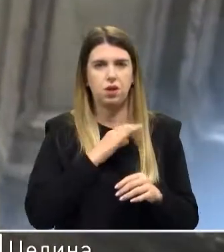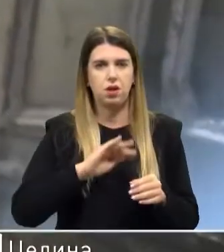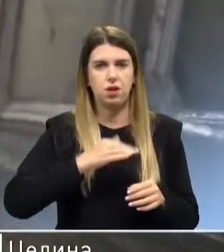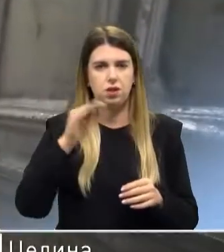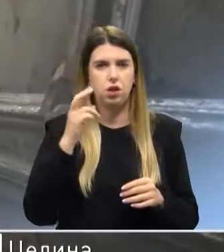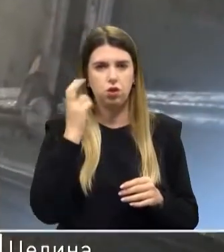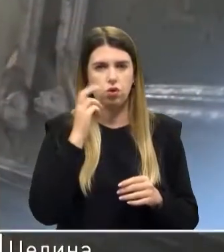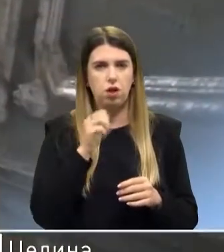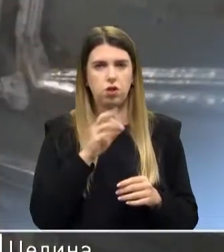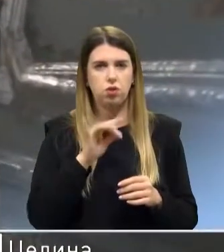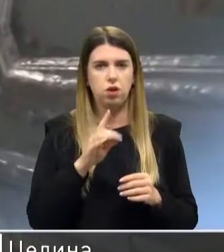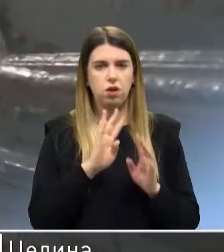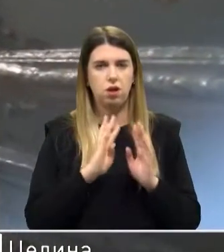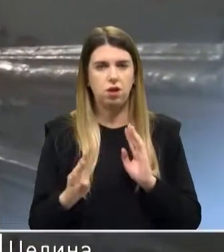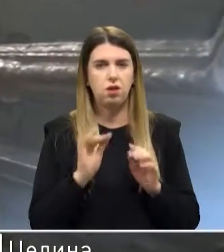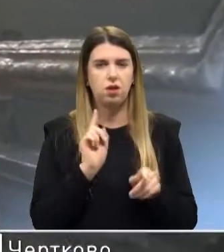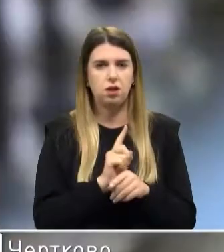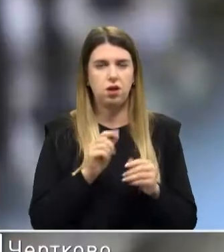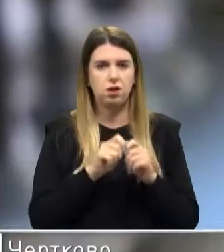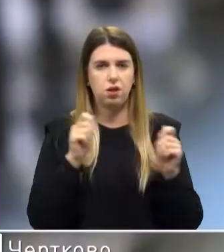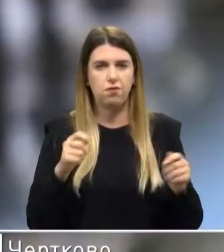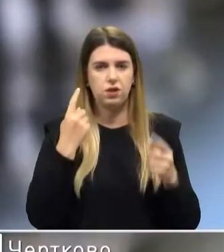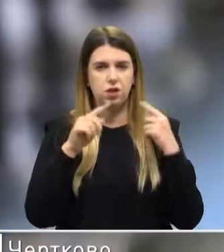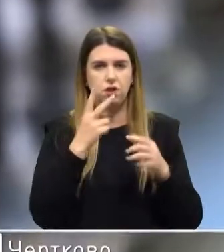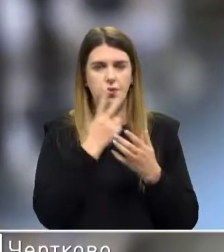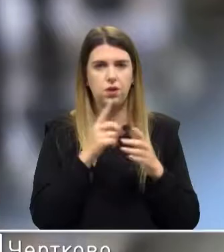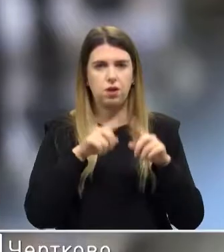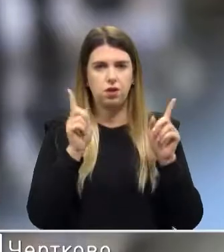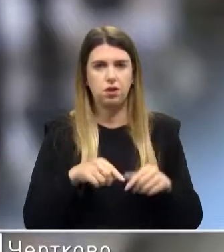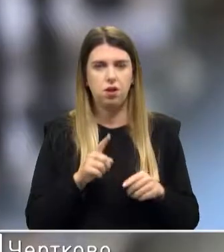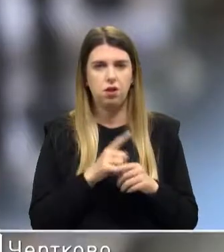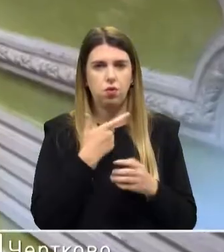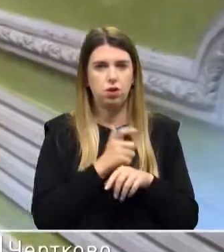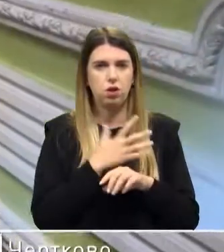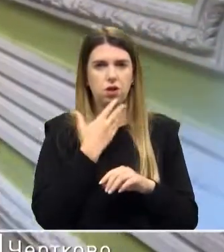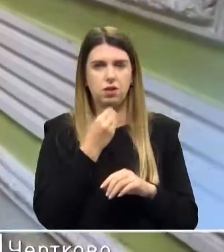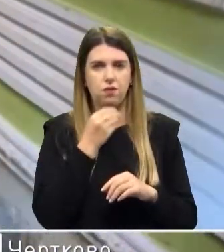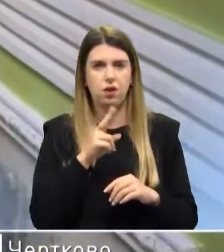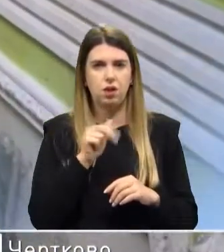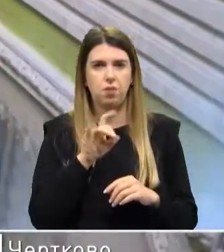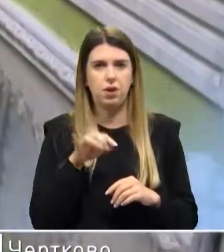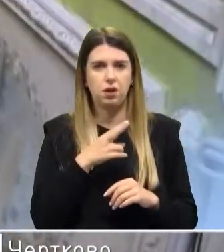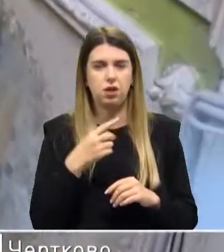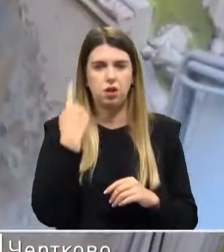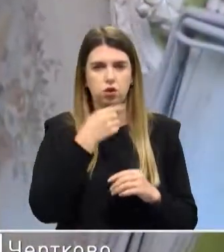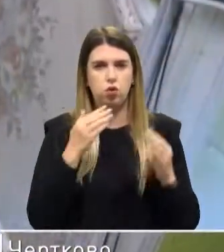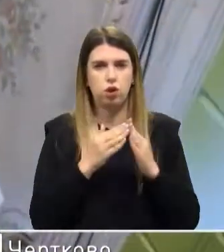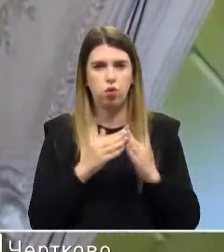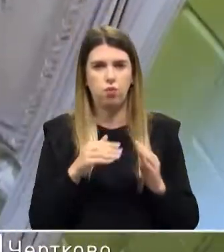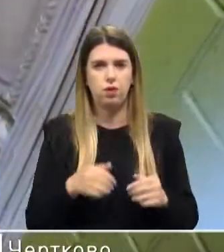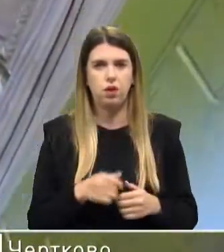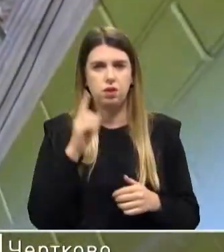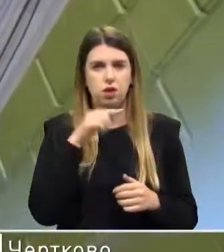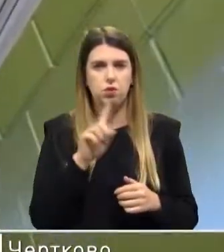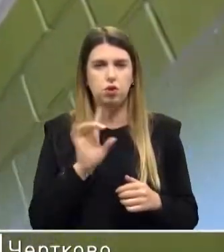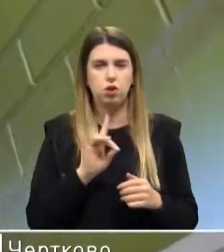с черной ажурной оградой. А дальше открывается сказочная картина, от которой захватывает дух. Парадный – это было лицо дома. А мы знаем, что